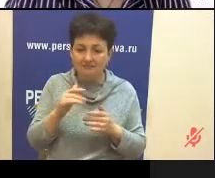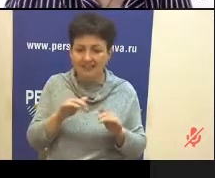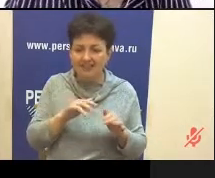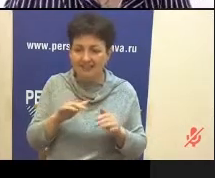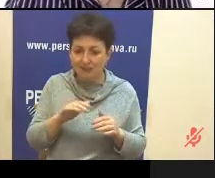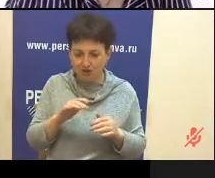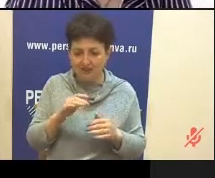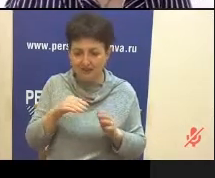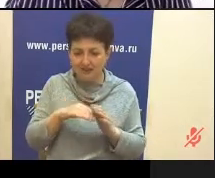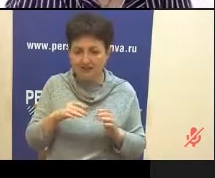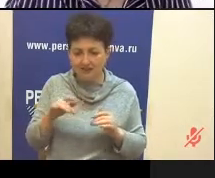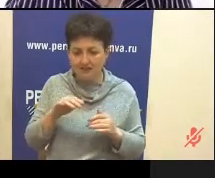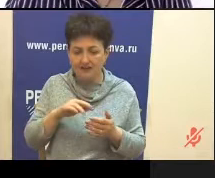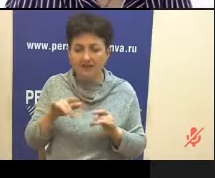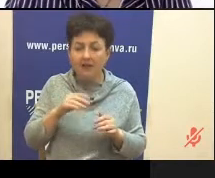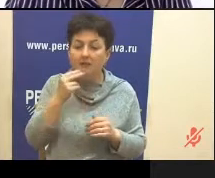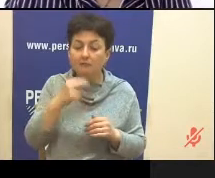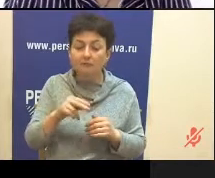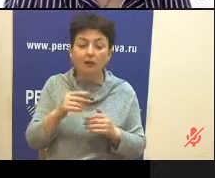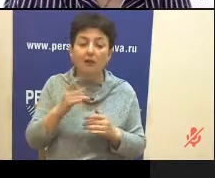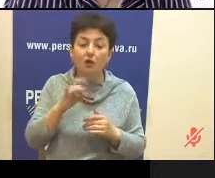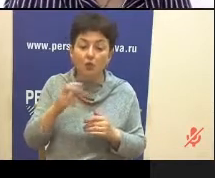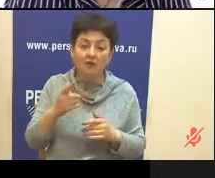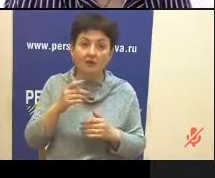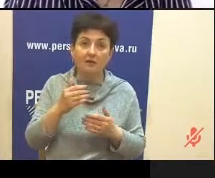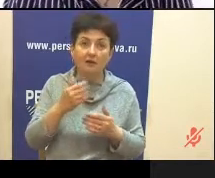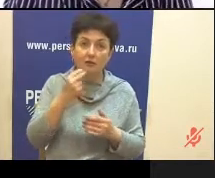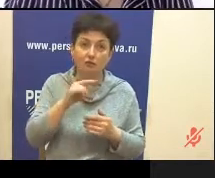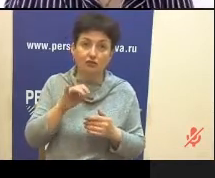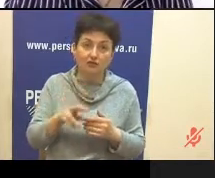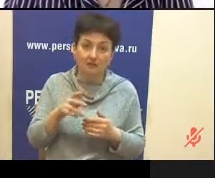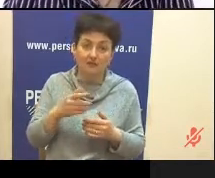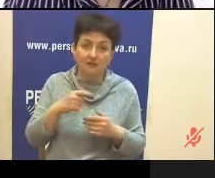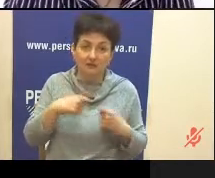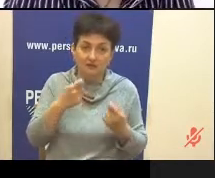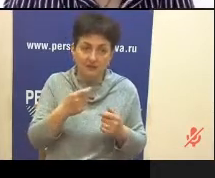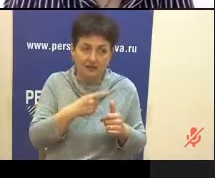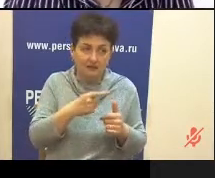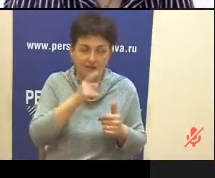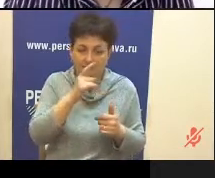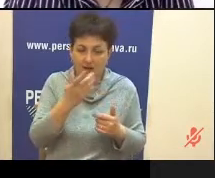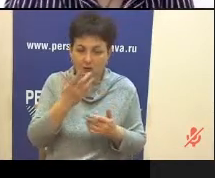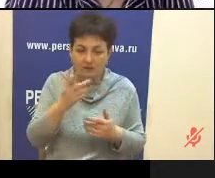фонда, то это будет играть гораздо большую роль, чем просто предъявить один раз известную певицу, танцовщицу или кого